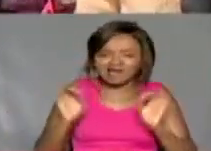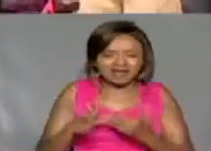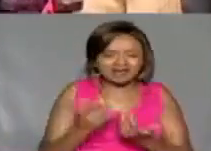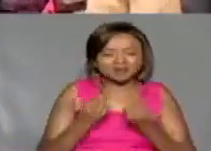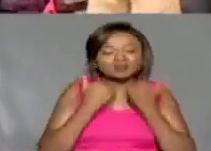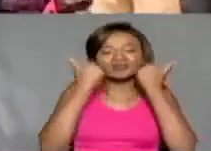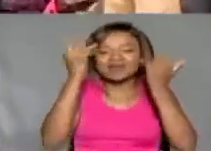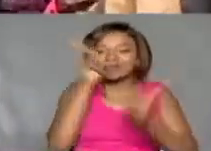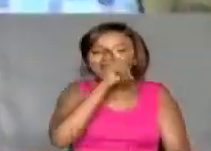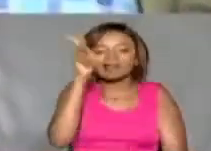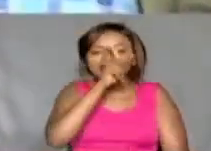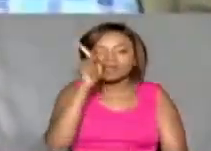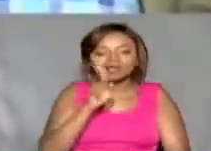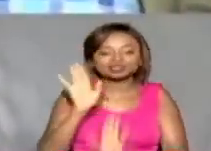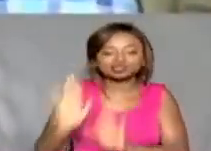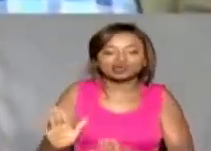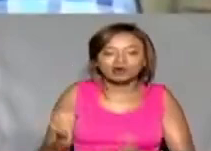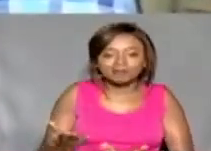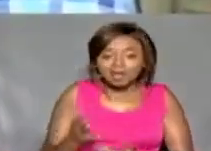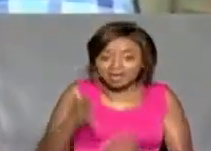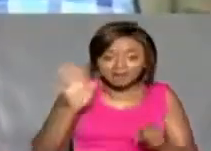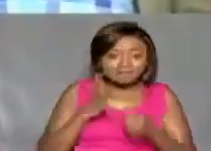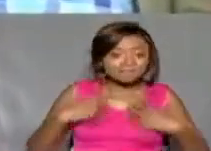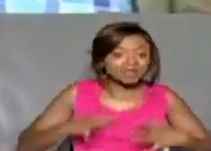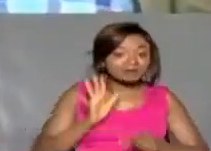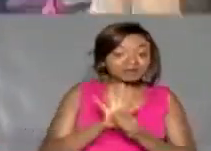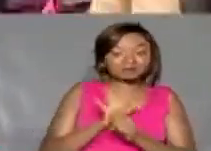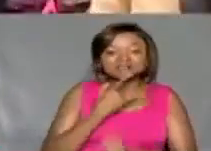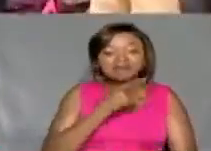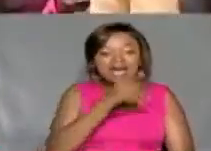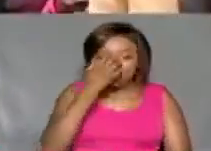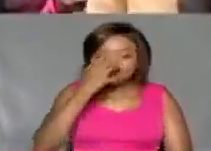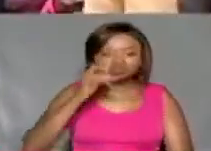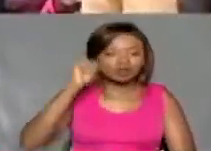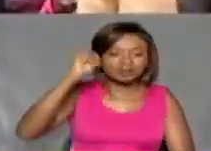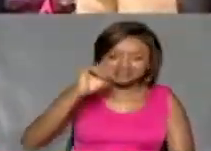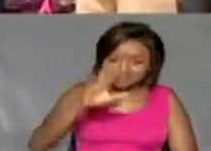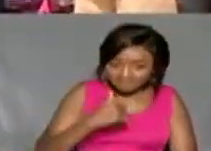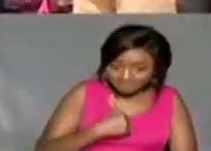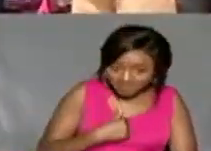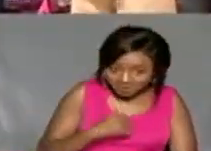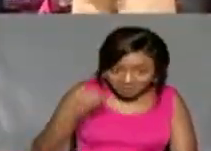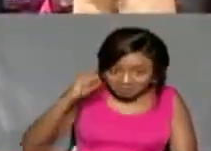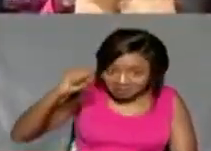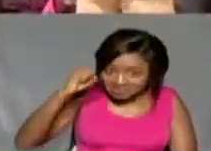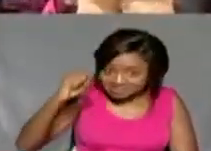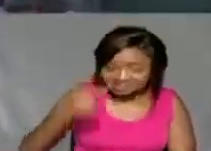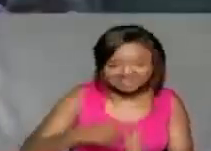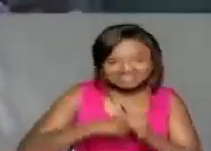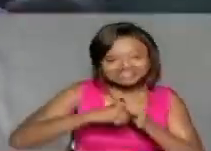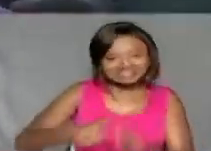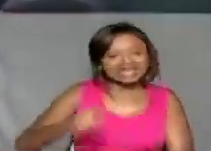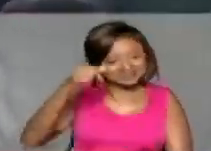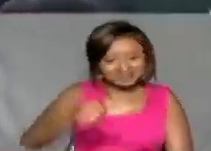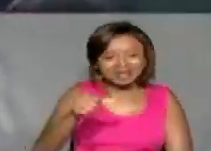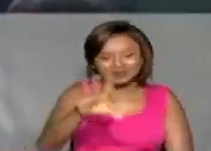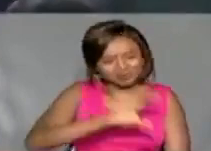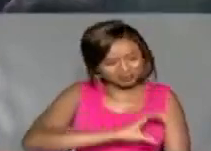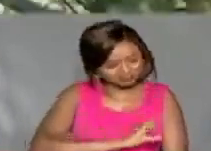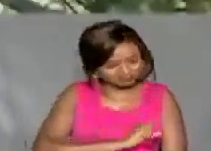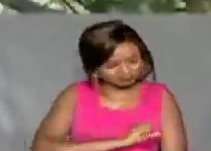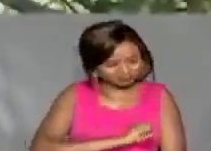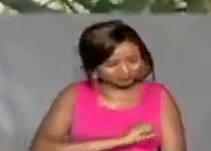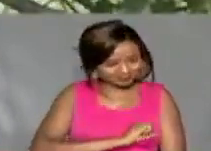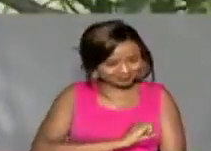Wacheni makelele. Nasikia wengi wanasema, oh, Ruto anafanya siasa. Sijaanza siasa. Relax. Na